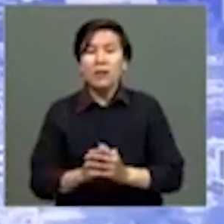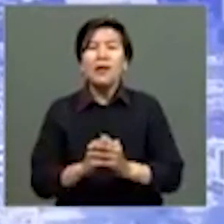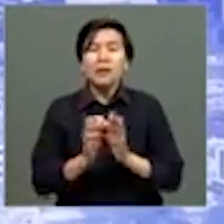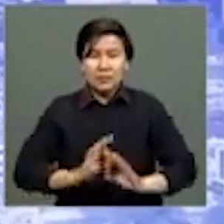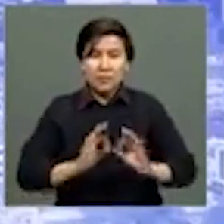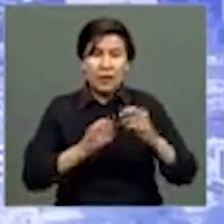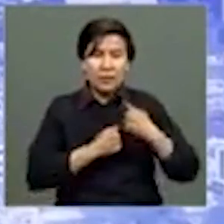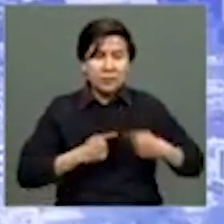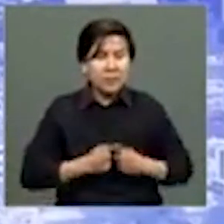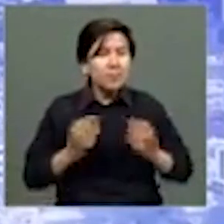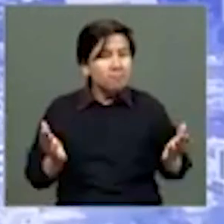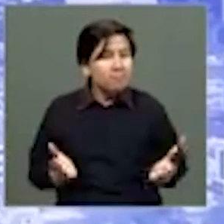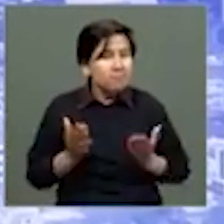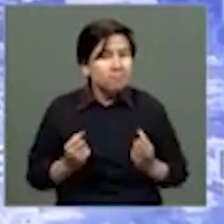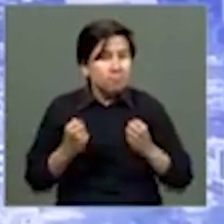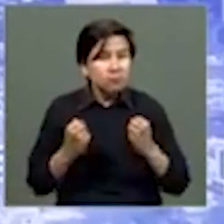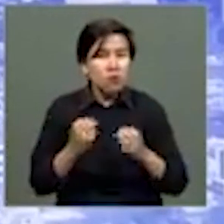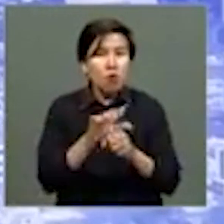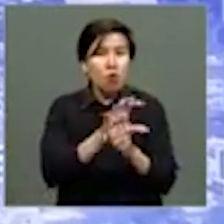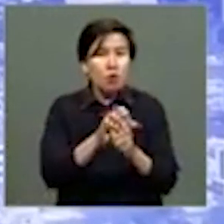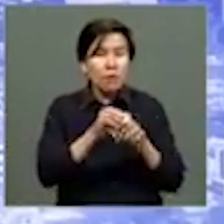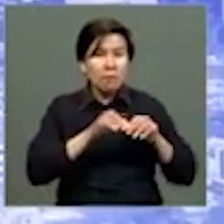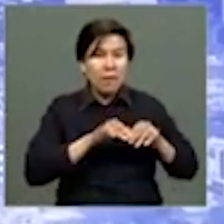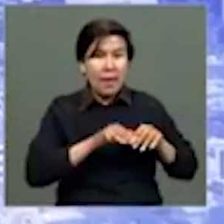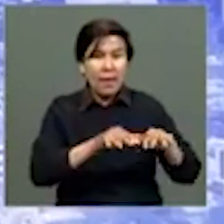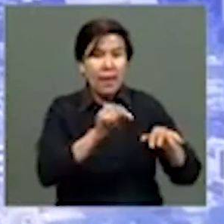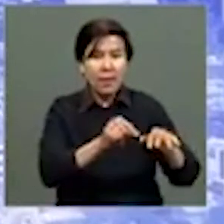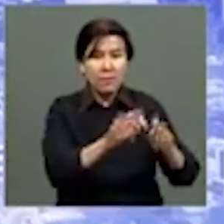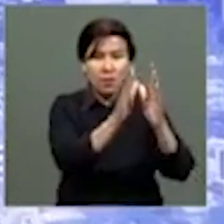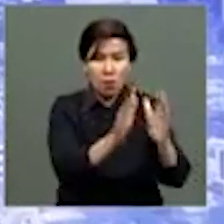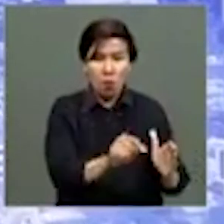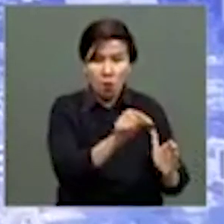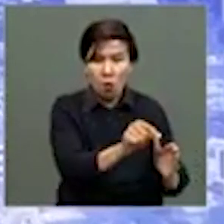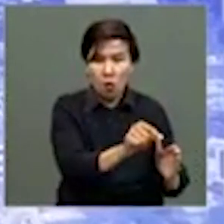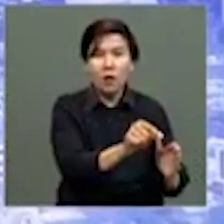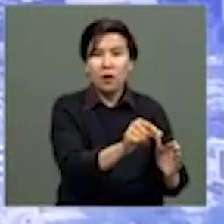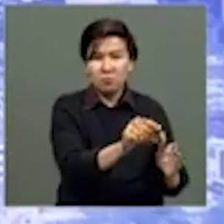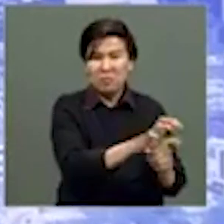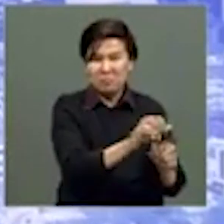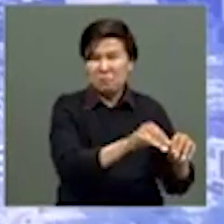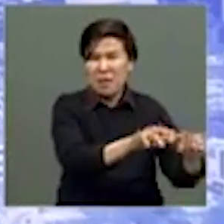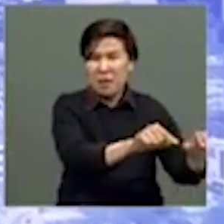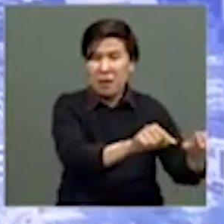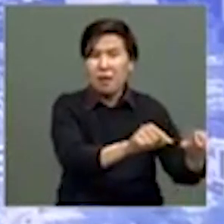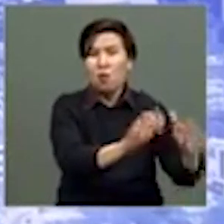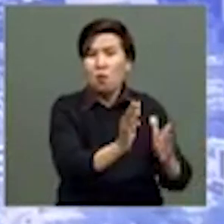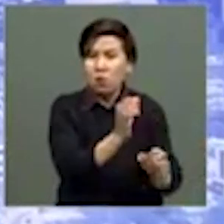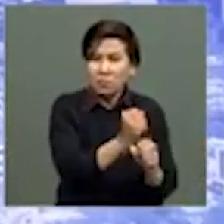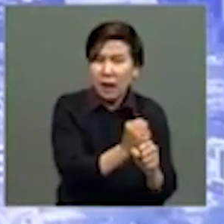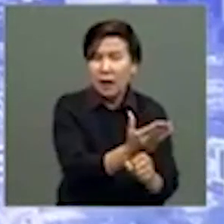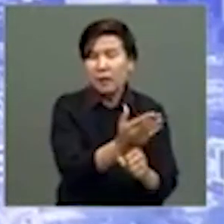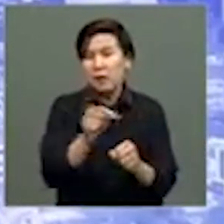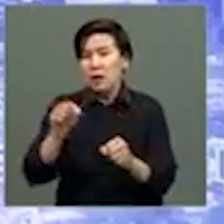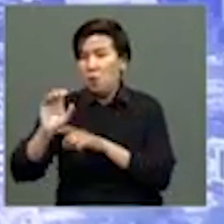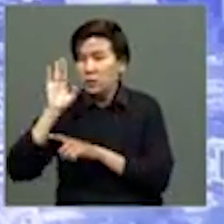ำลังใจค่ะการแพร่ระบาดคราวนี้เนี่ยหลายรายหลายกิจการเกิดความท้อแท้นะคะมันเหมือนกับว่าเราสู้กัน